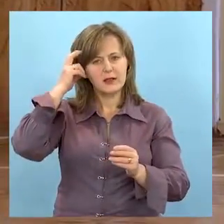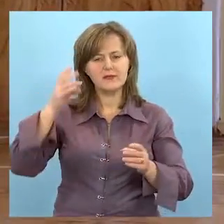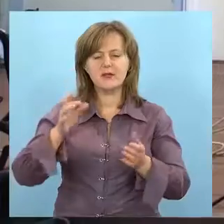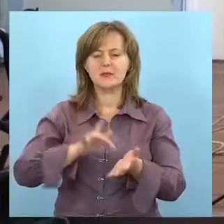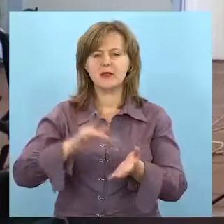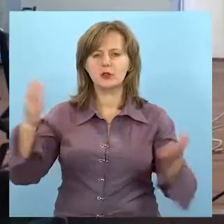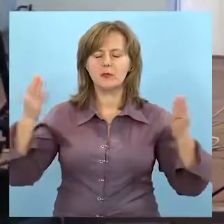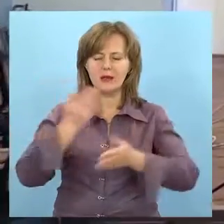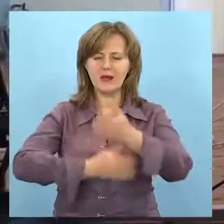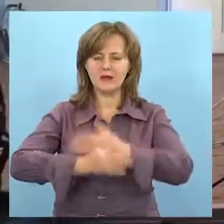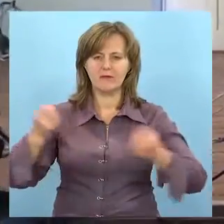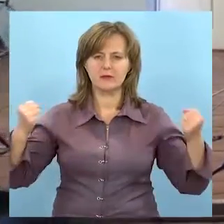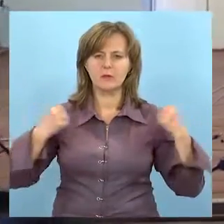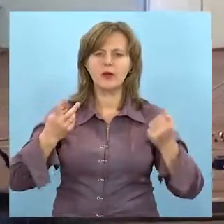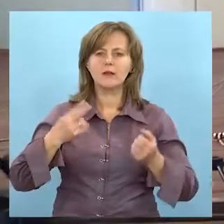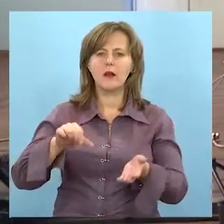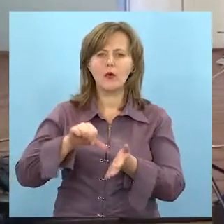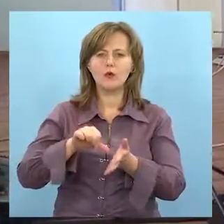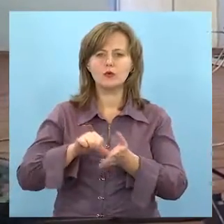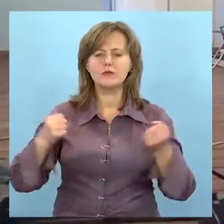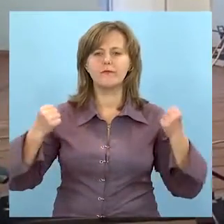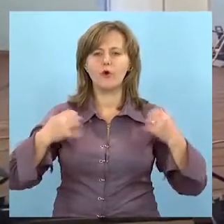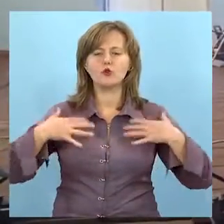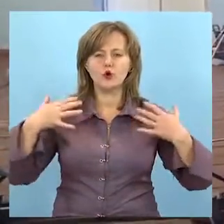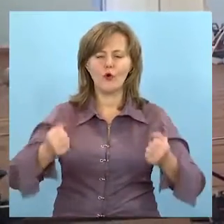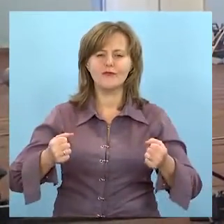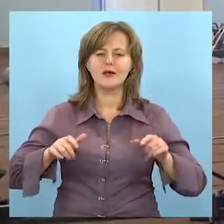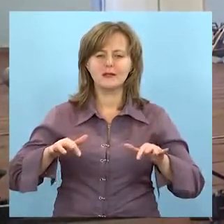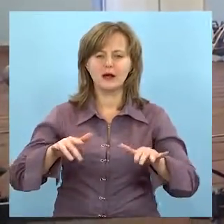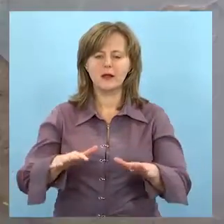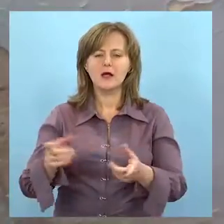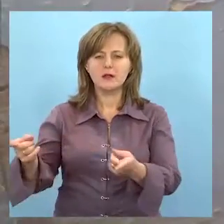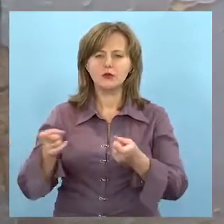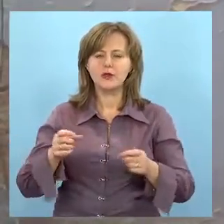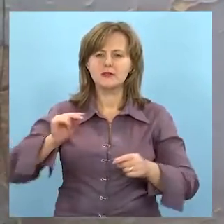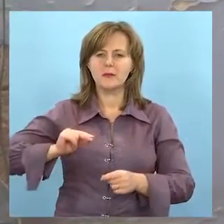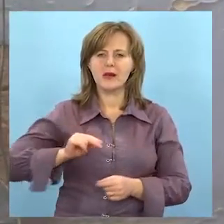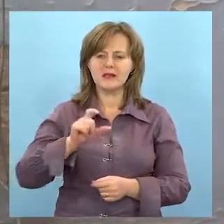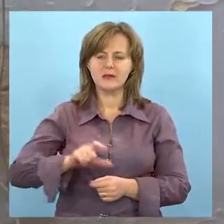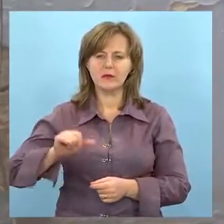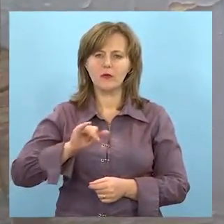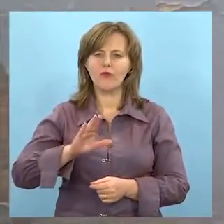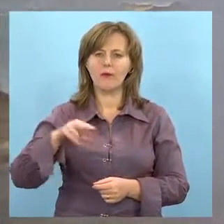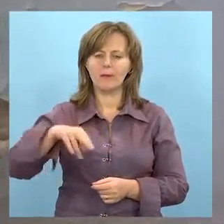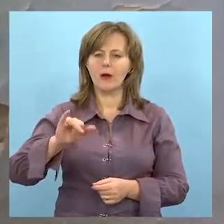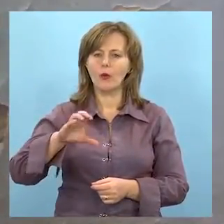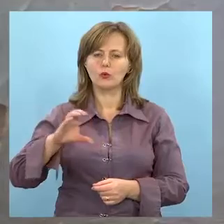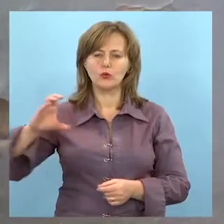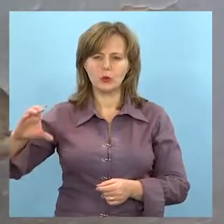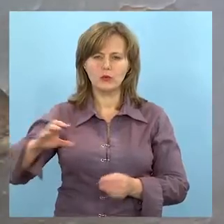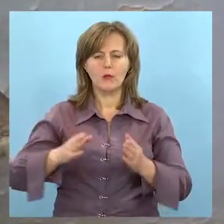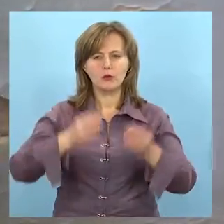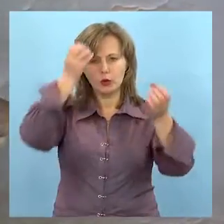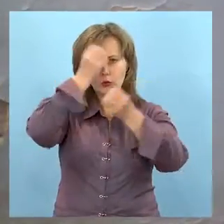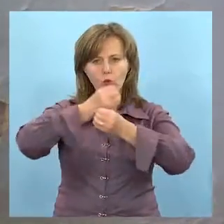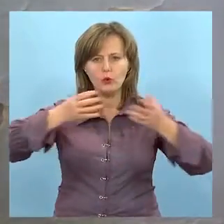Інваспорт до участі в спортивно-здоровчих заходах залучаються працівники УВП УТОС, Будинку культури УТОХ, а також